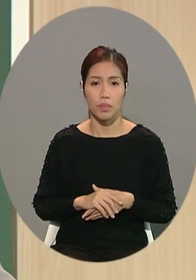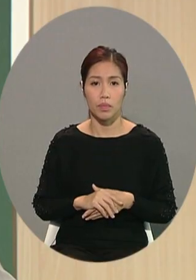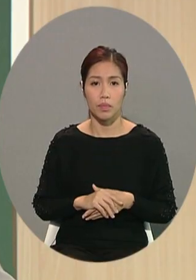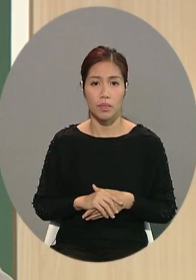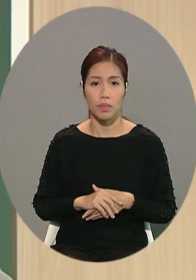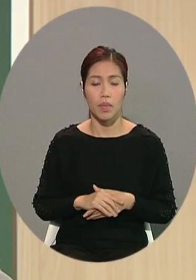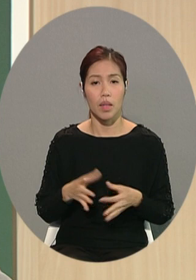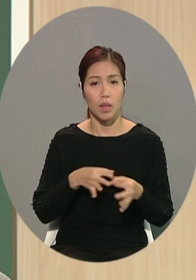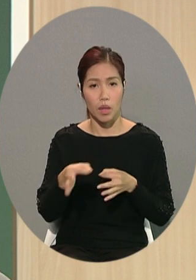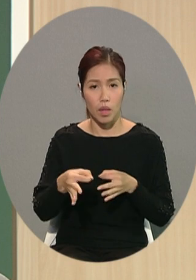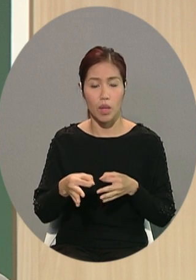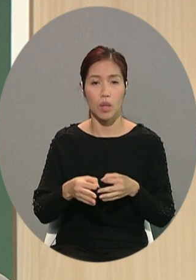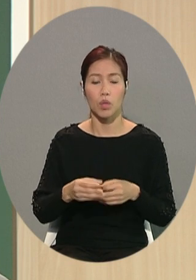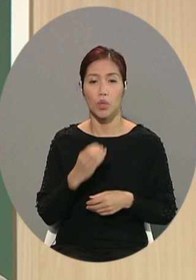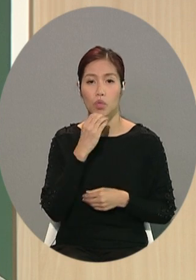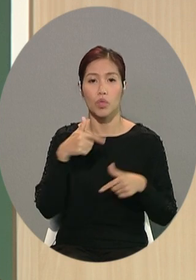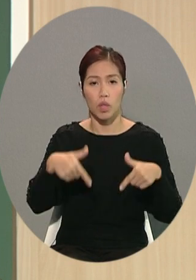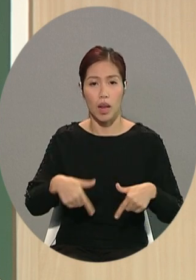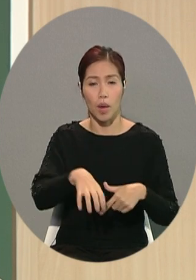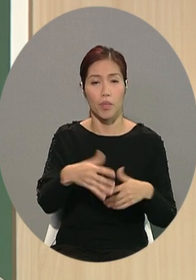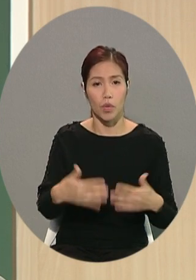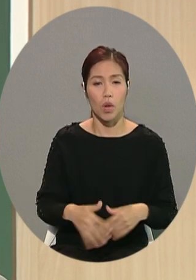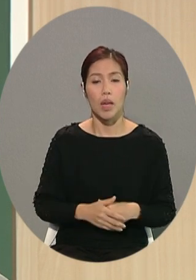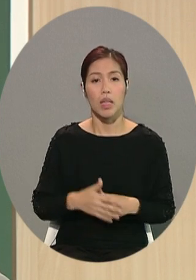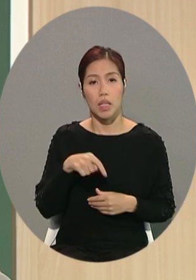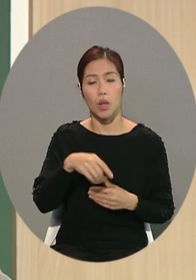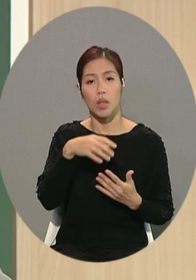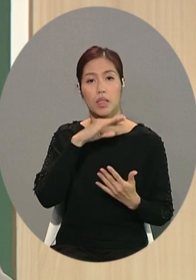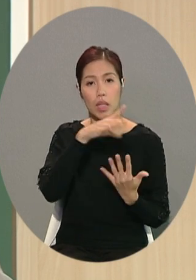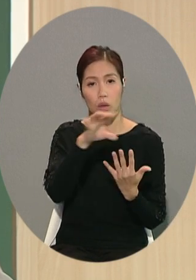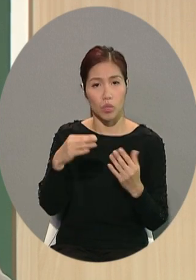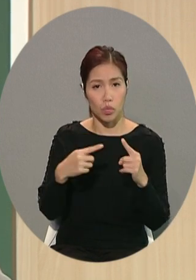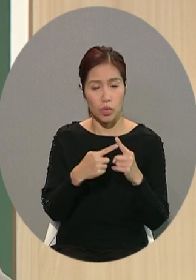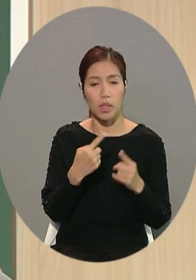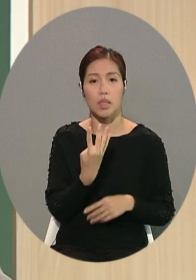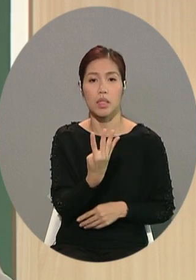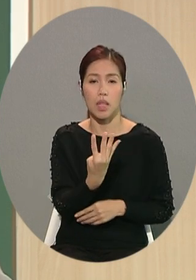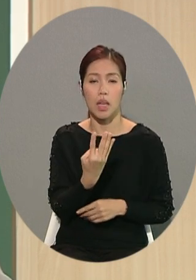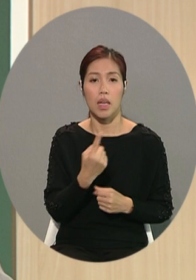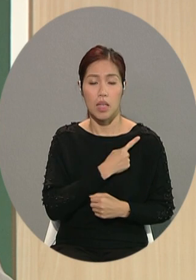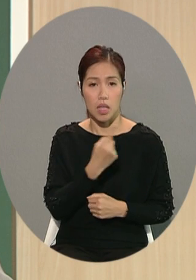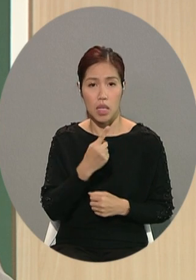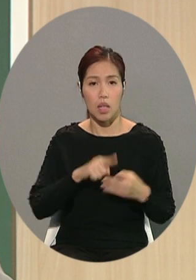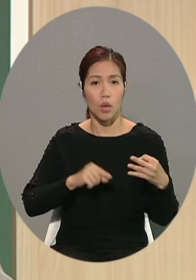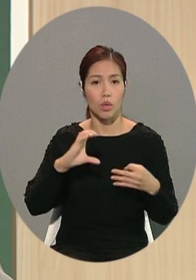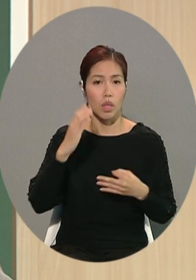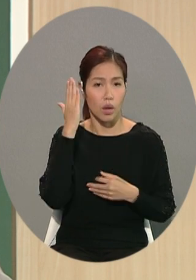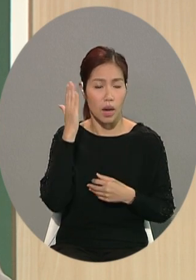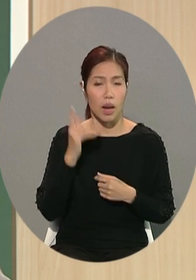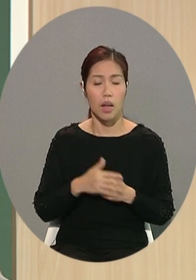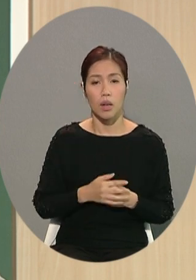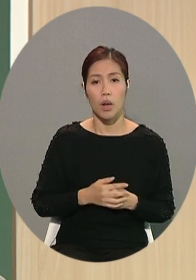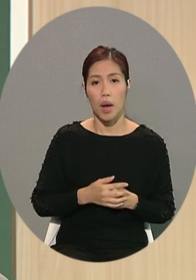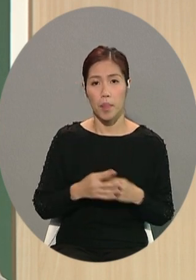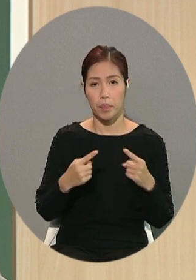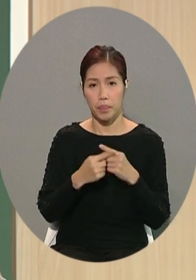東涌南選區嘅論壇，嚟到呢度，呢個區總共有四位候選人，其中一號周浩鼎，政治聯繫民